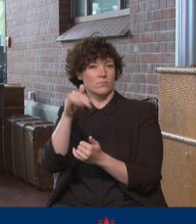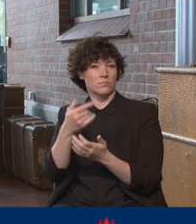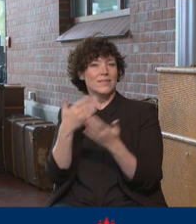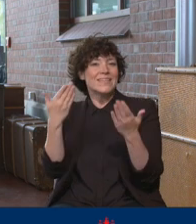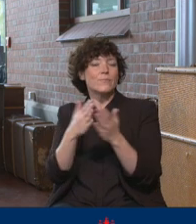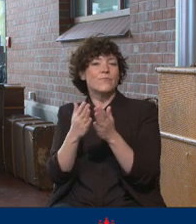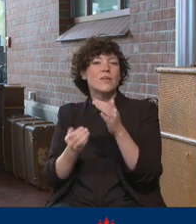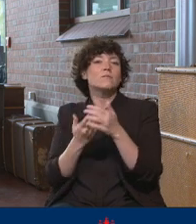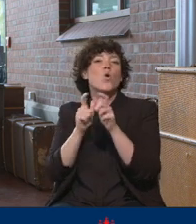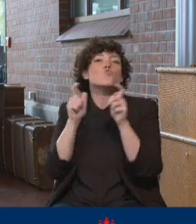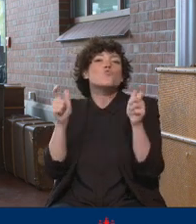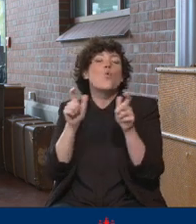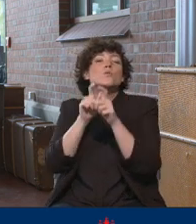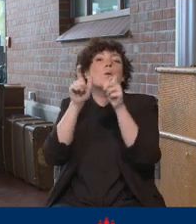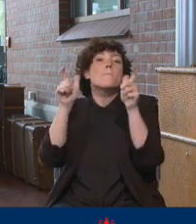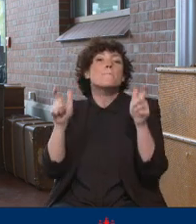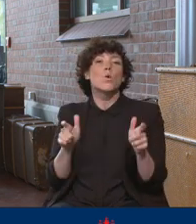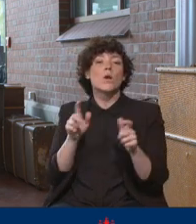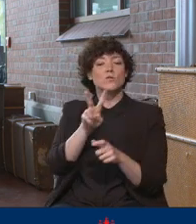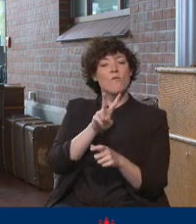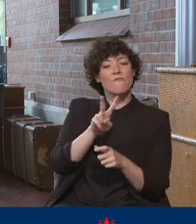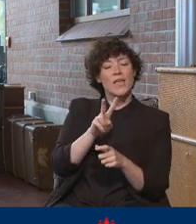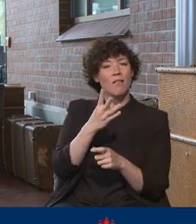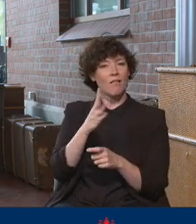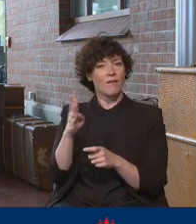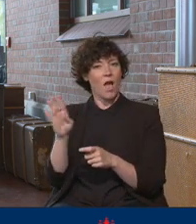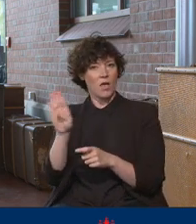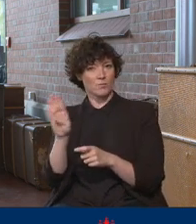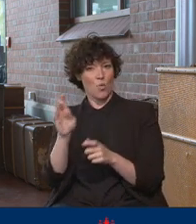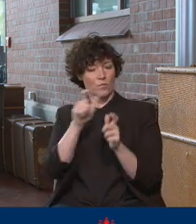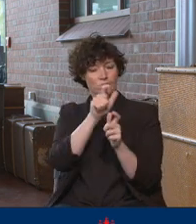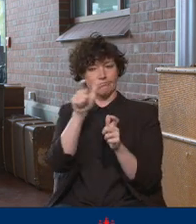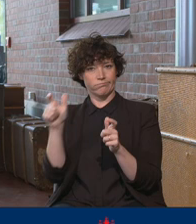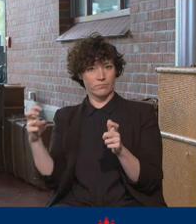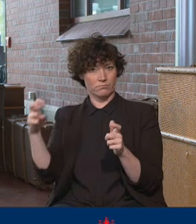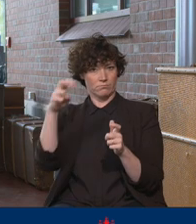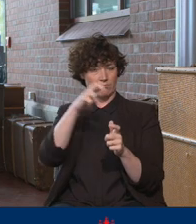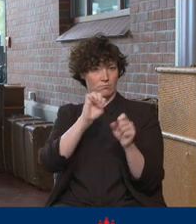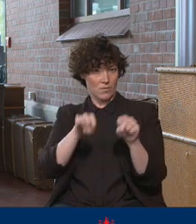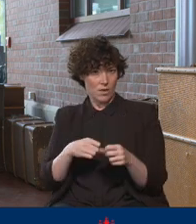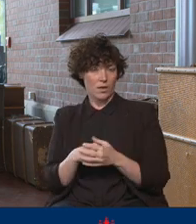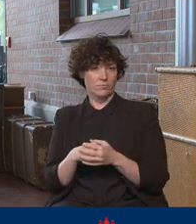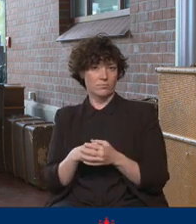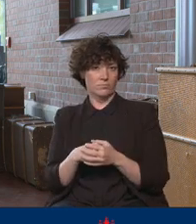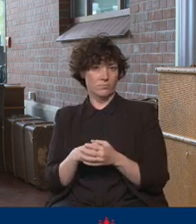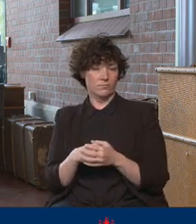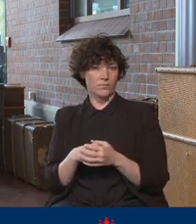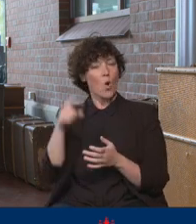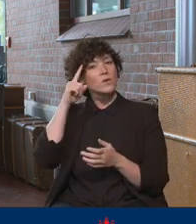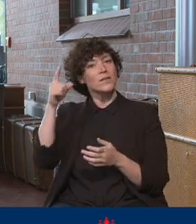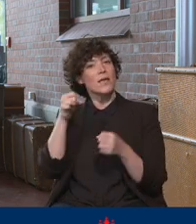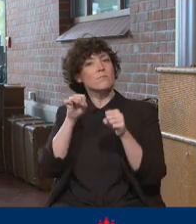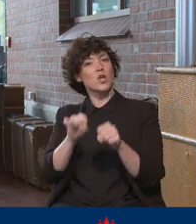rüber führt zu fällen oder von der vettel zum grasbrook wir haben natürlich den bestand des denkmalschutzes hier in gelb angezeigt die